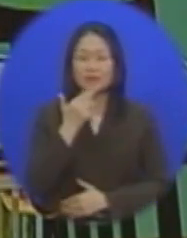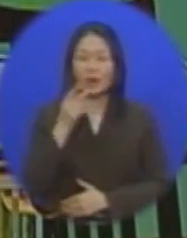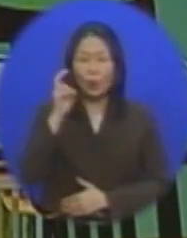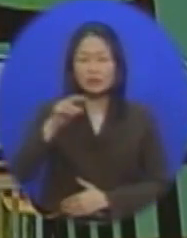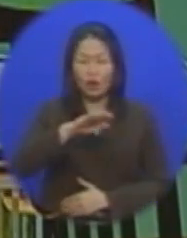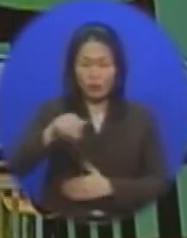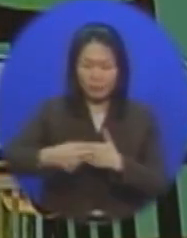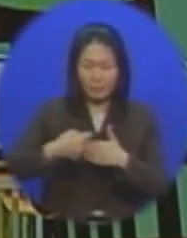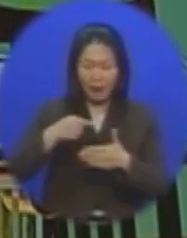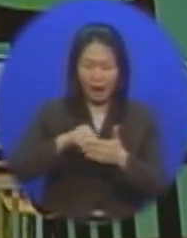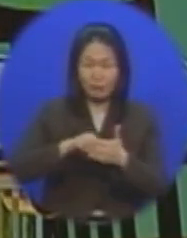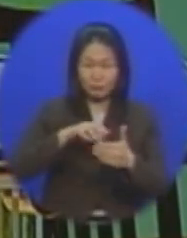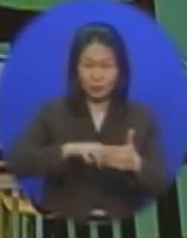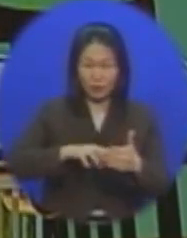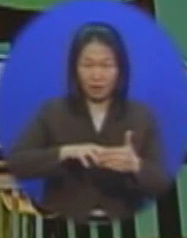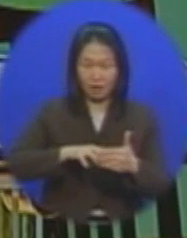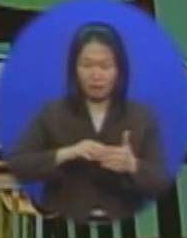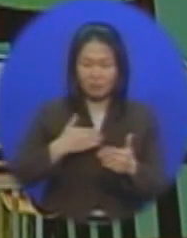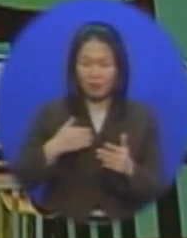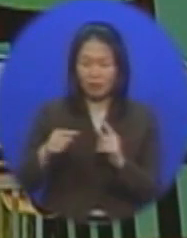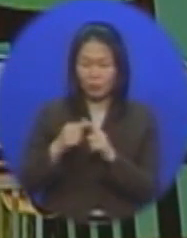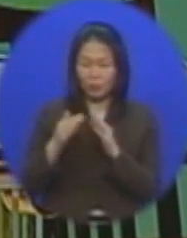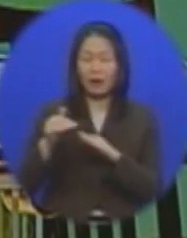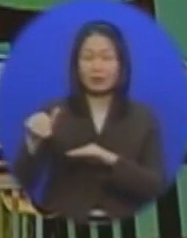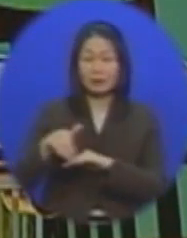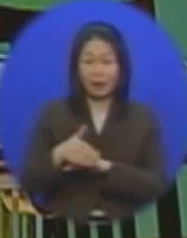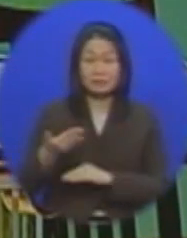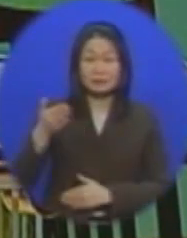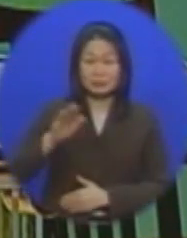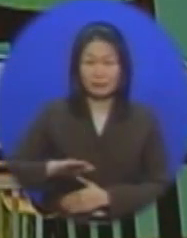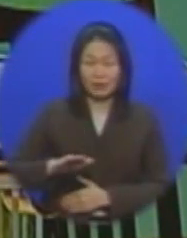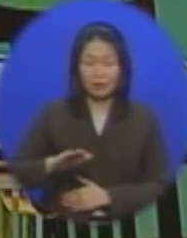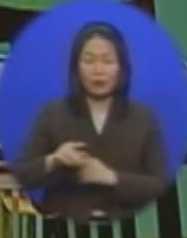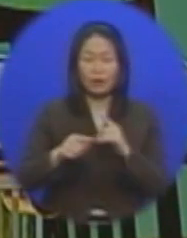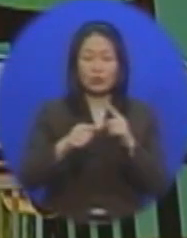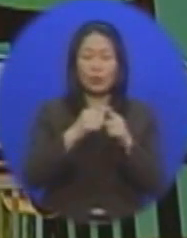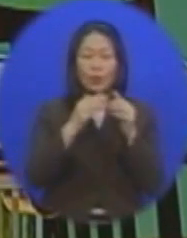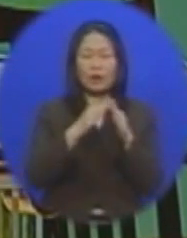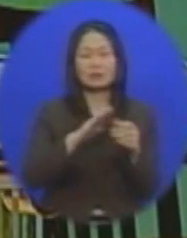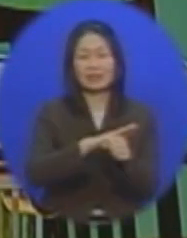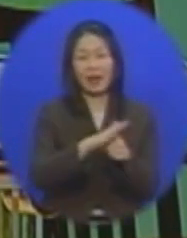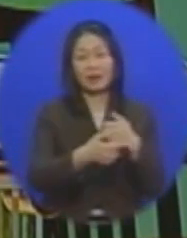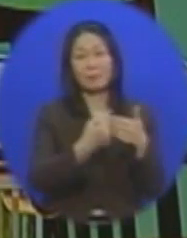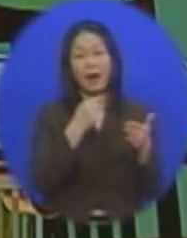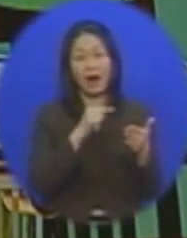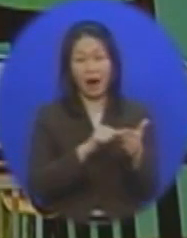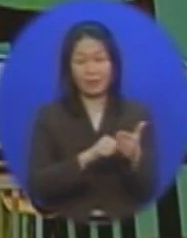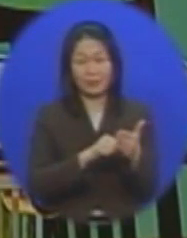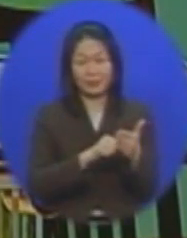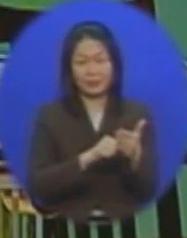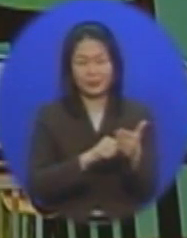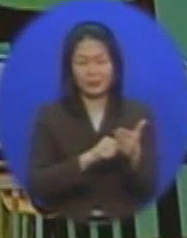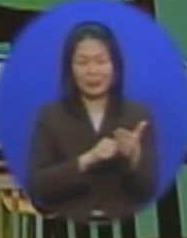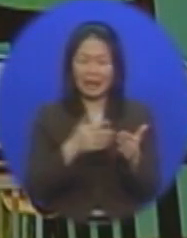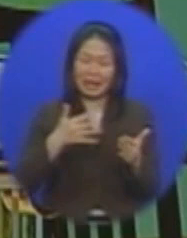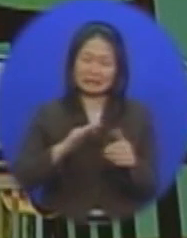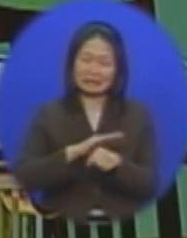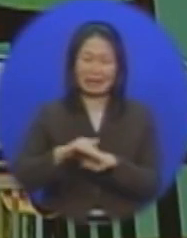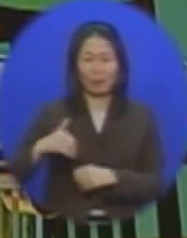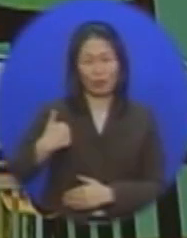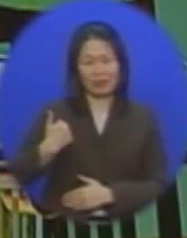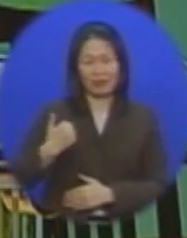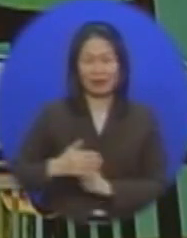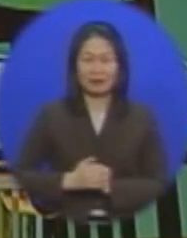내가 이렇게 교회는 다니긴 했지만 교회를 사랑하는 마음은 내가 아직 잘 모르겠다